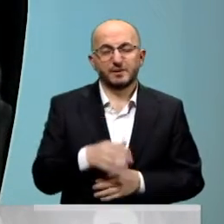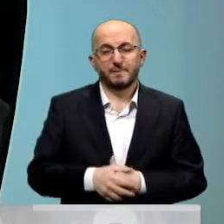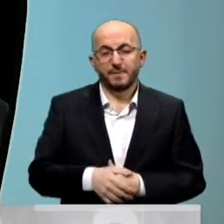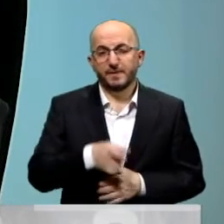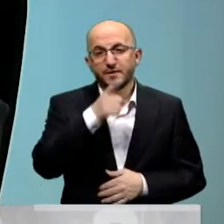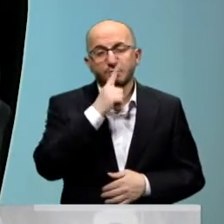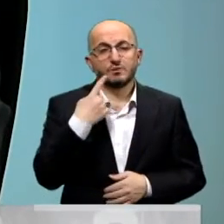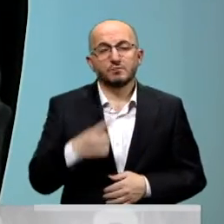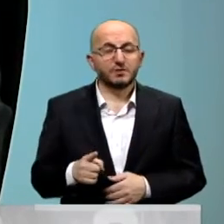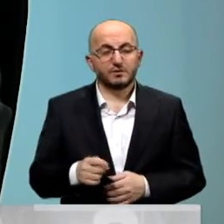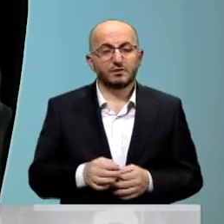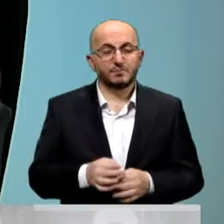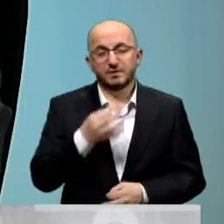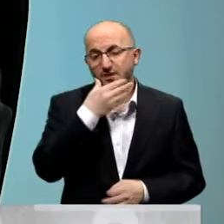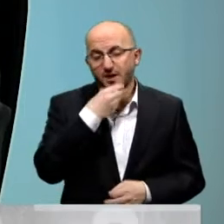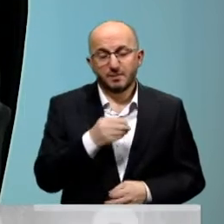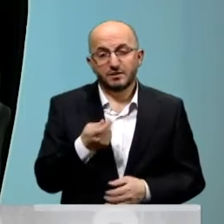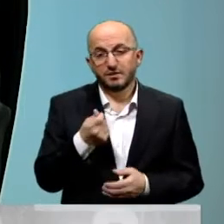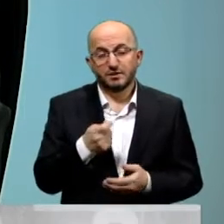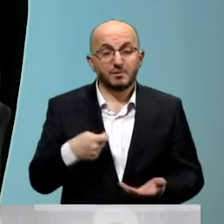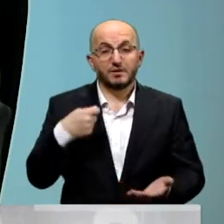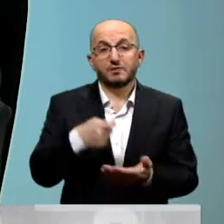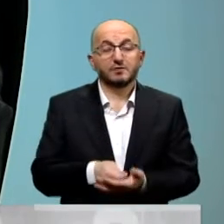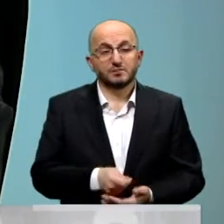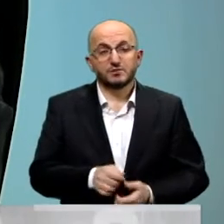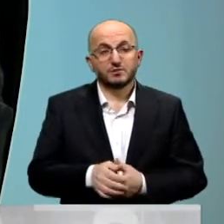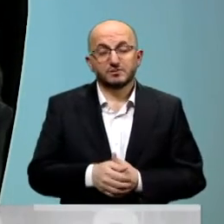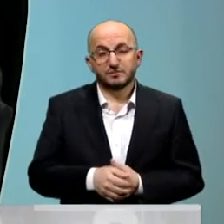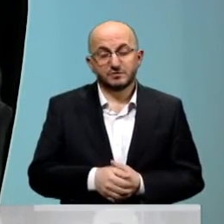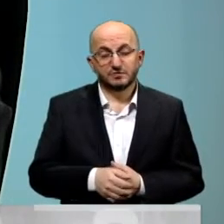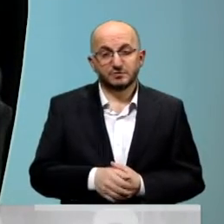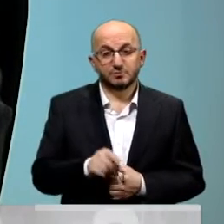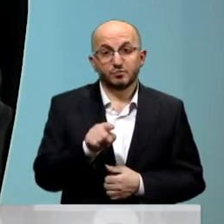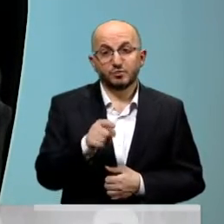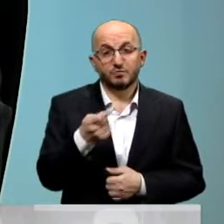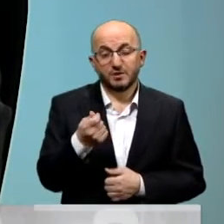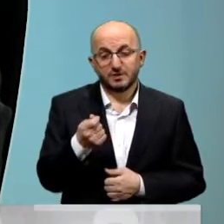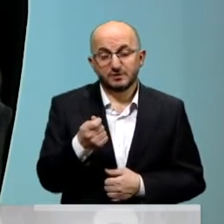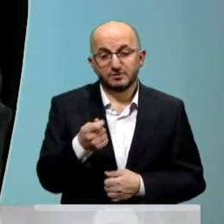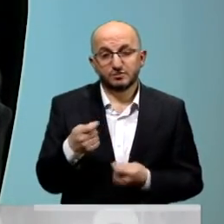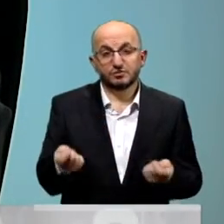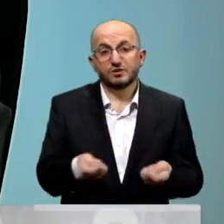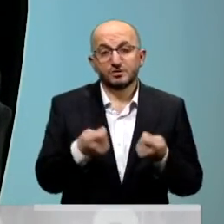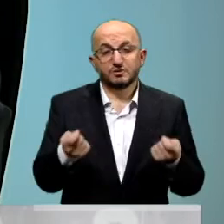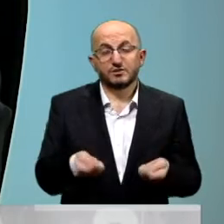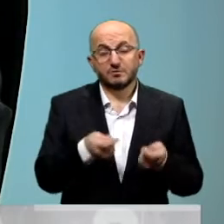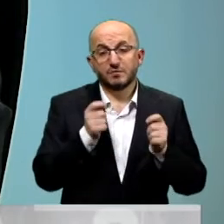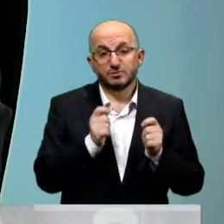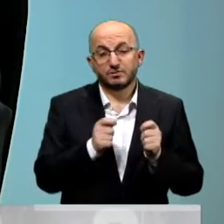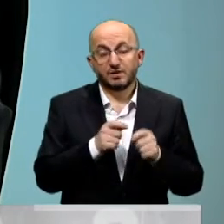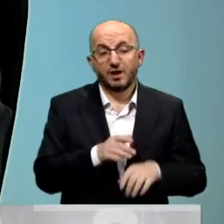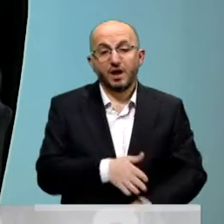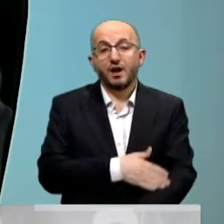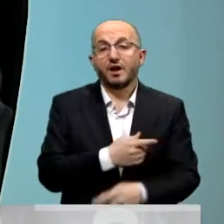100.000 liralık Bireysel Emekliliğe para yatırmış Ancak bunun parası çalıştırılmak suretiyle helal